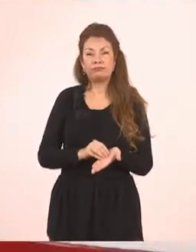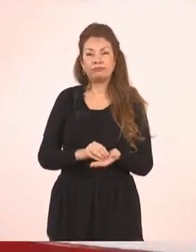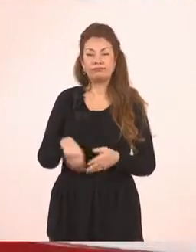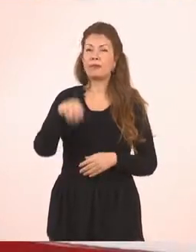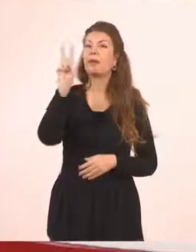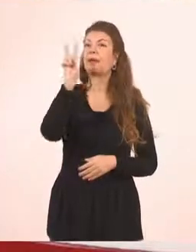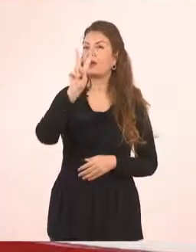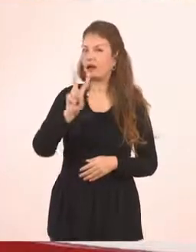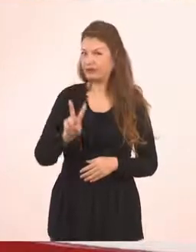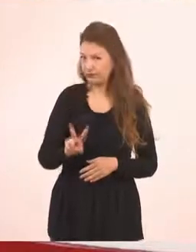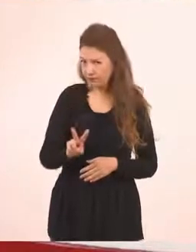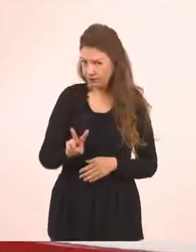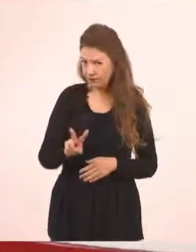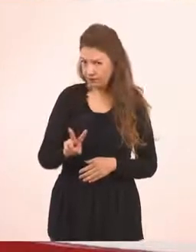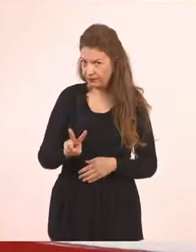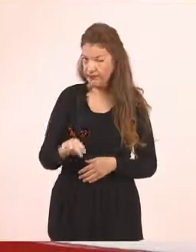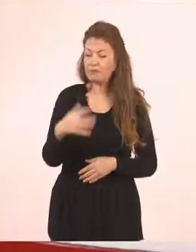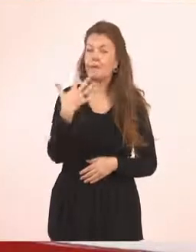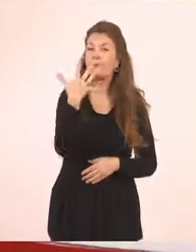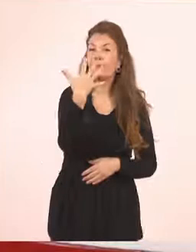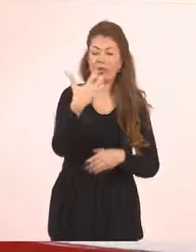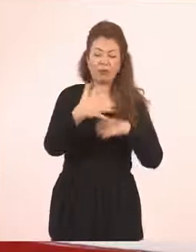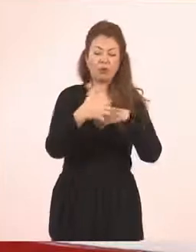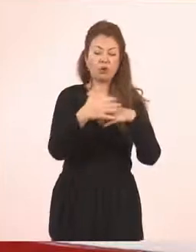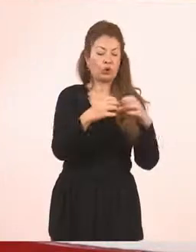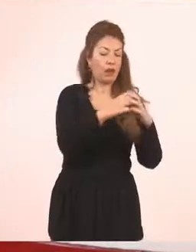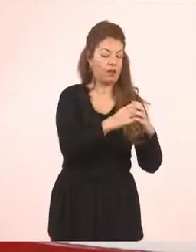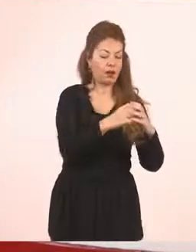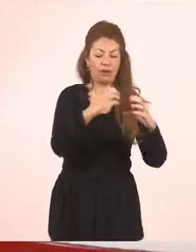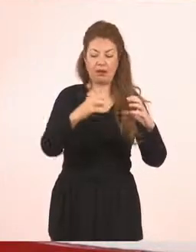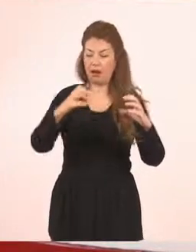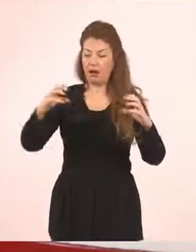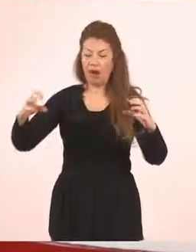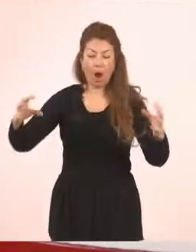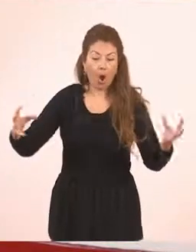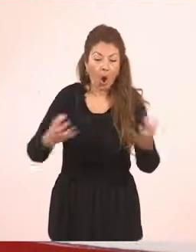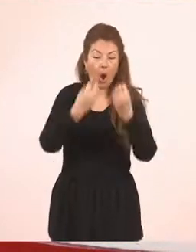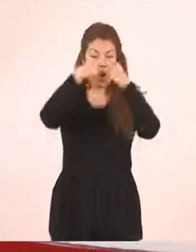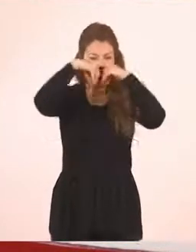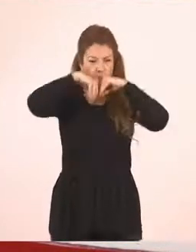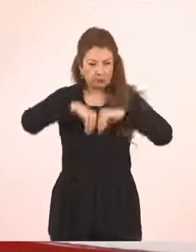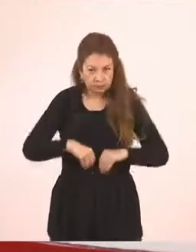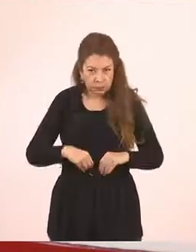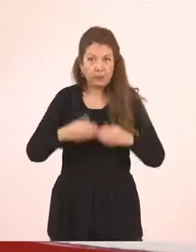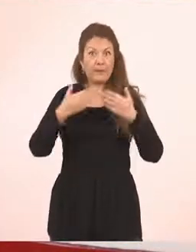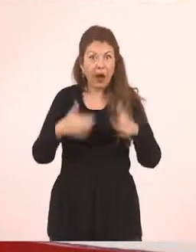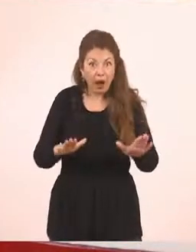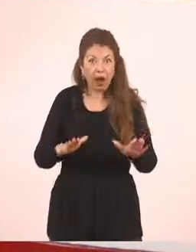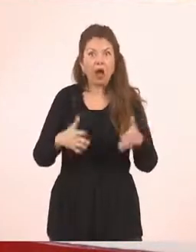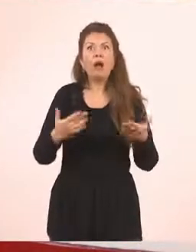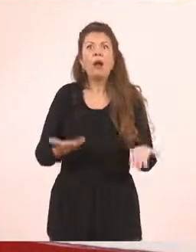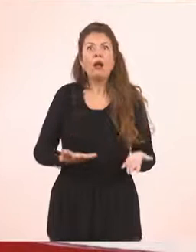Την Παρασκευή έφαγε πέντε πορτοκάλια, αλλά πεινούσε ακόμα.